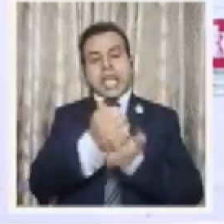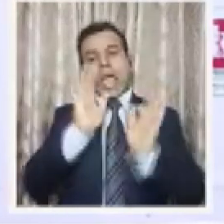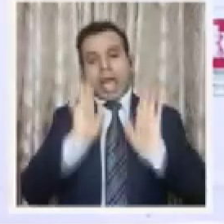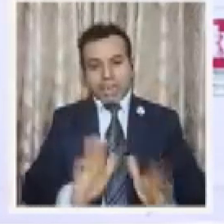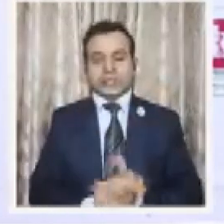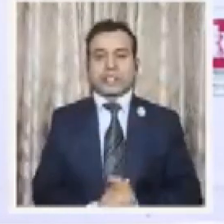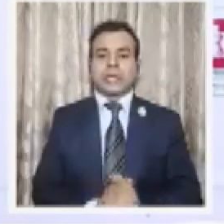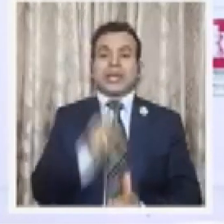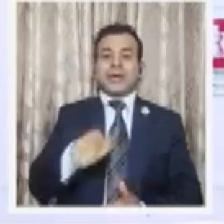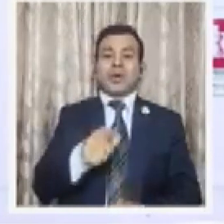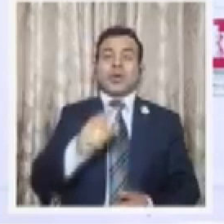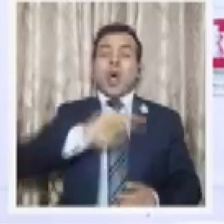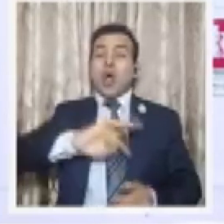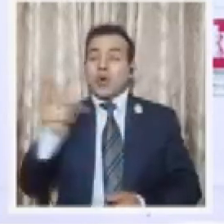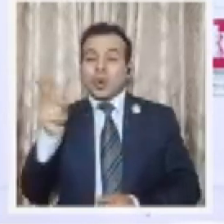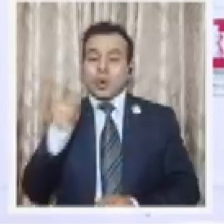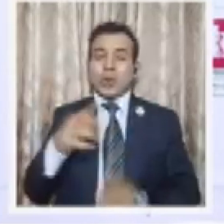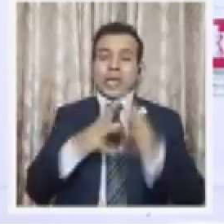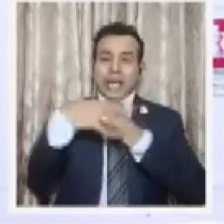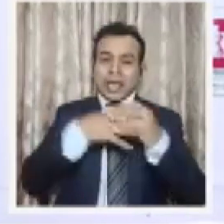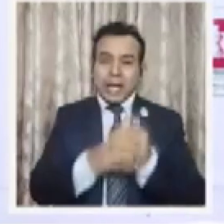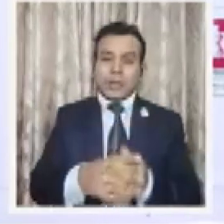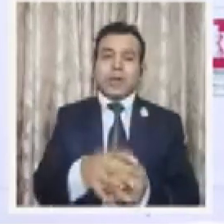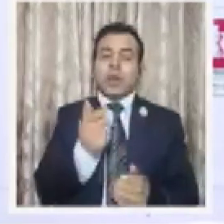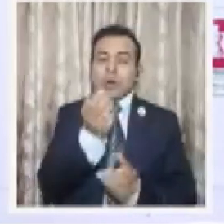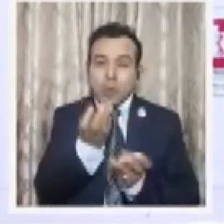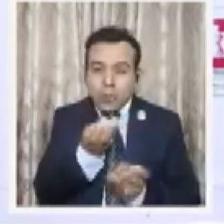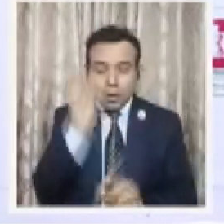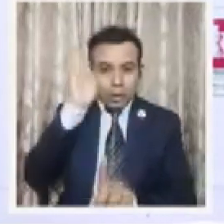গ্রহণ করুন এবং অপচিকিৎসা থেকে দূরে থাকুন।